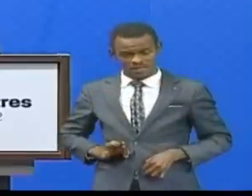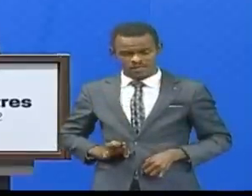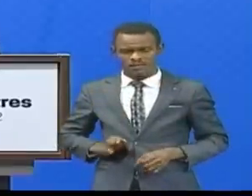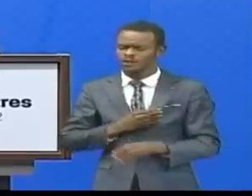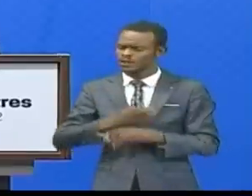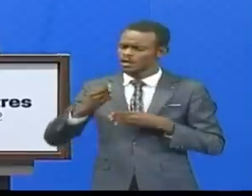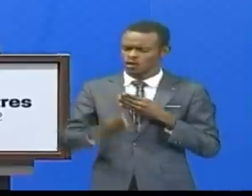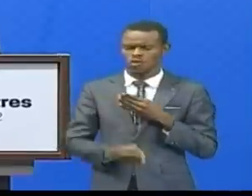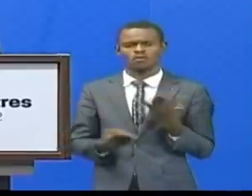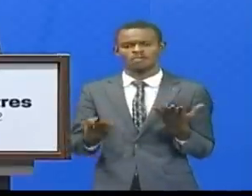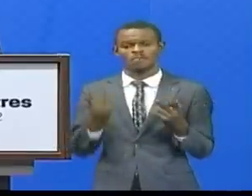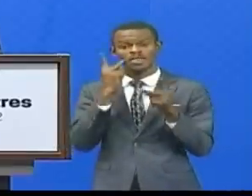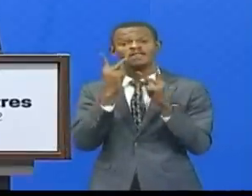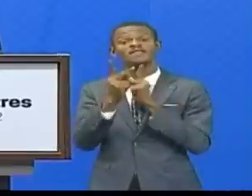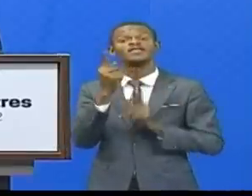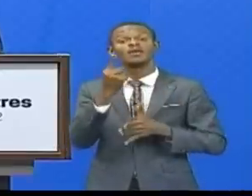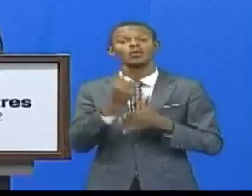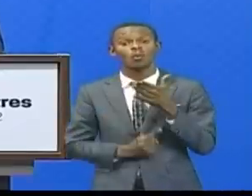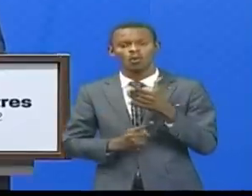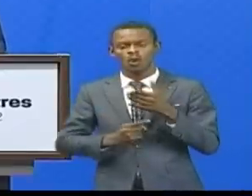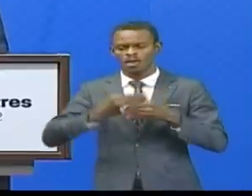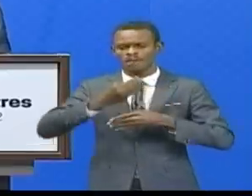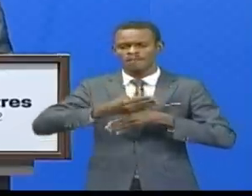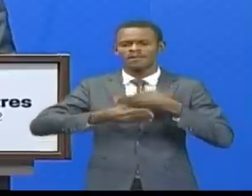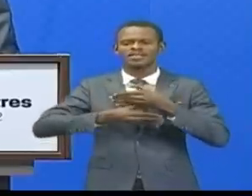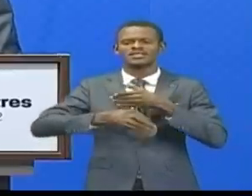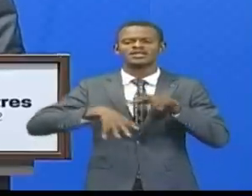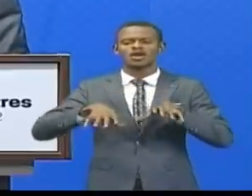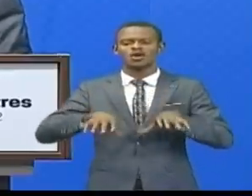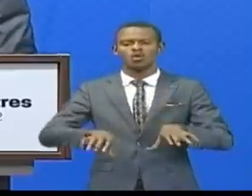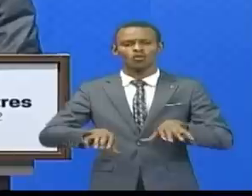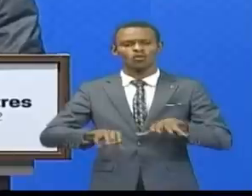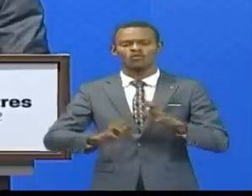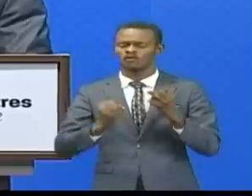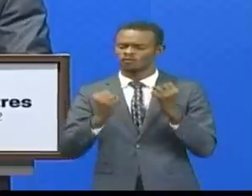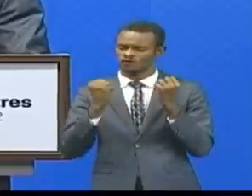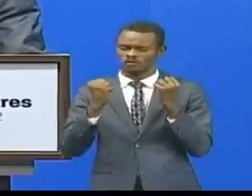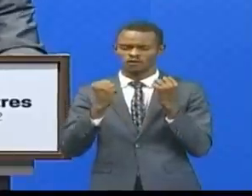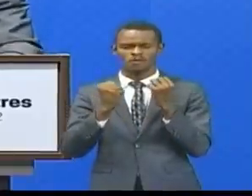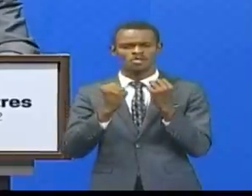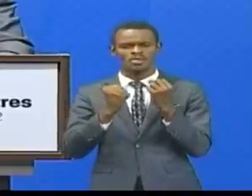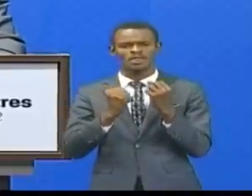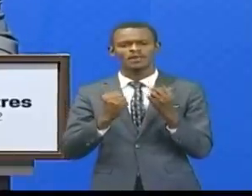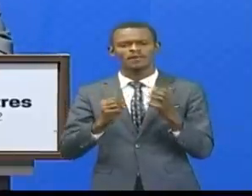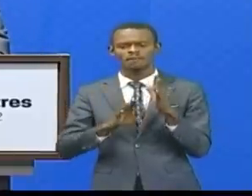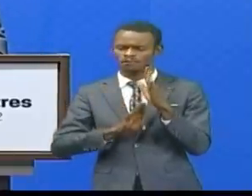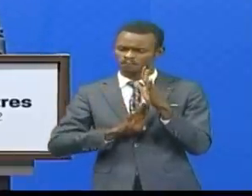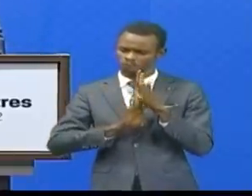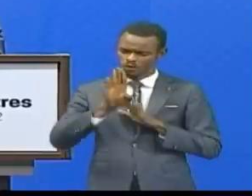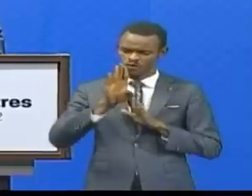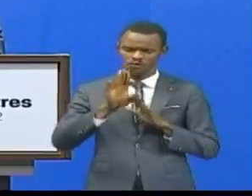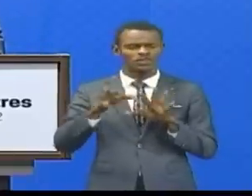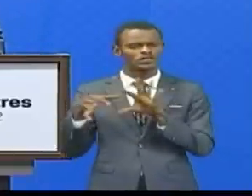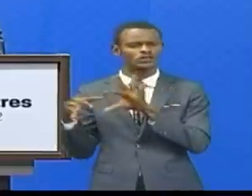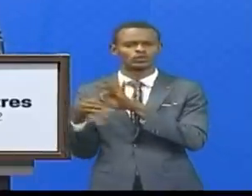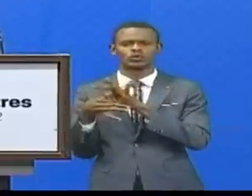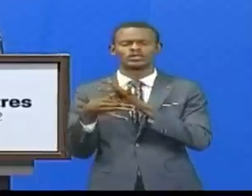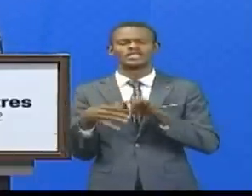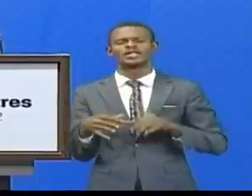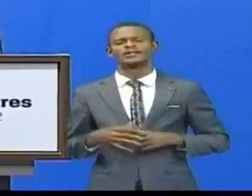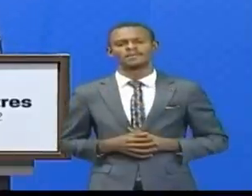fort, prospère et solidaire. Pour ce faire, le Premier